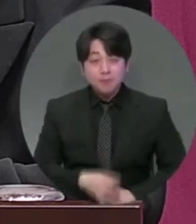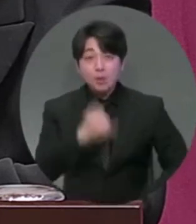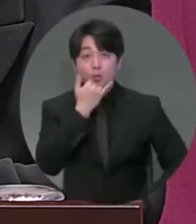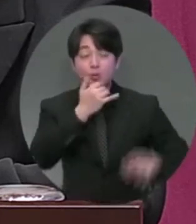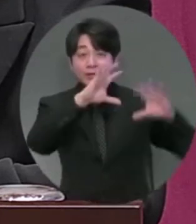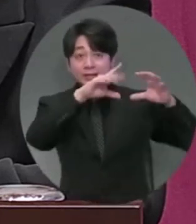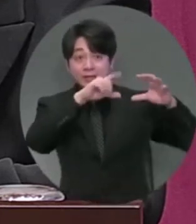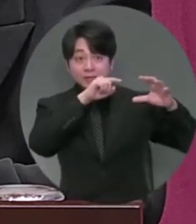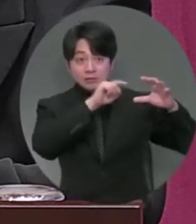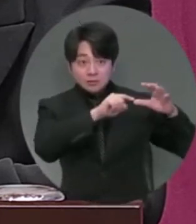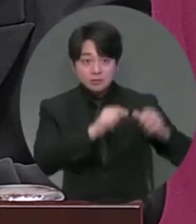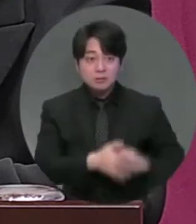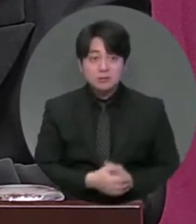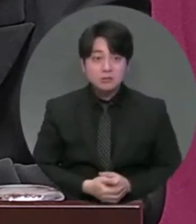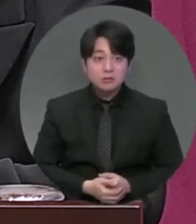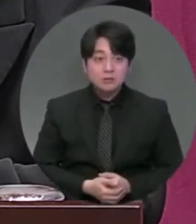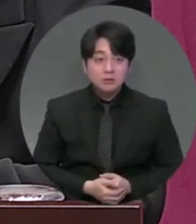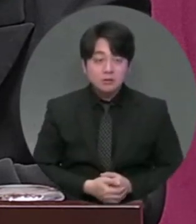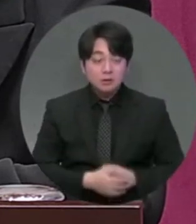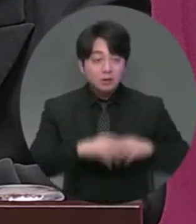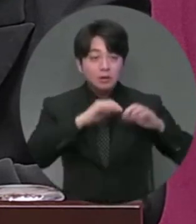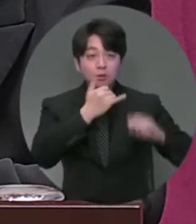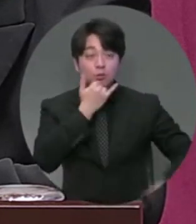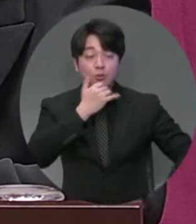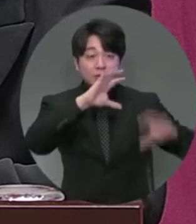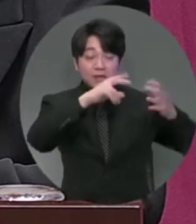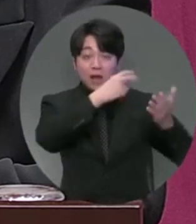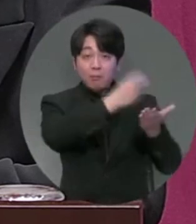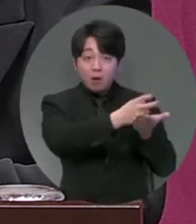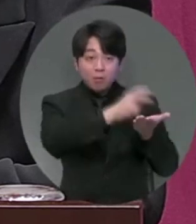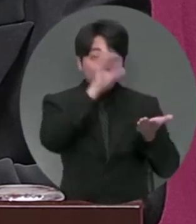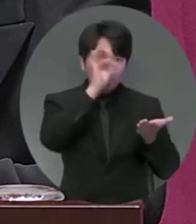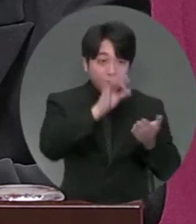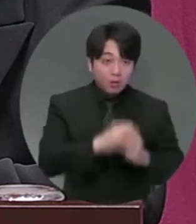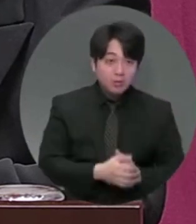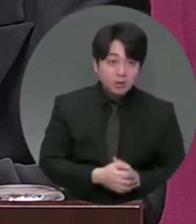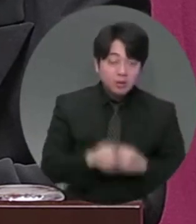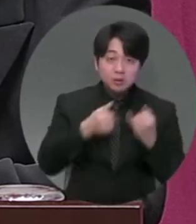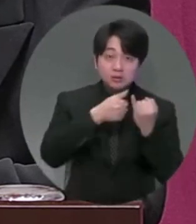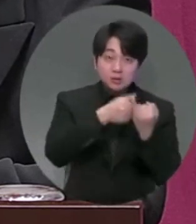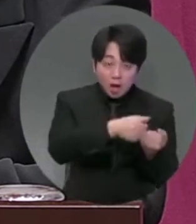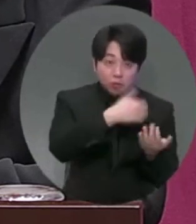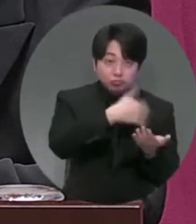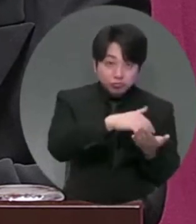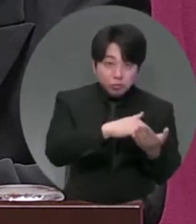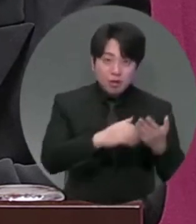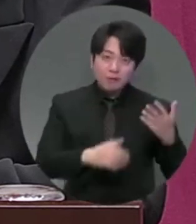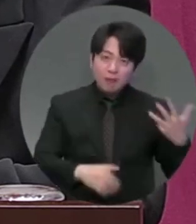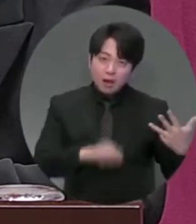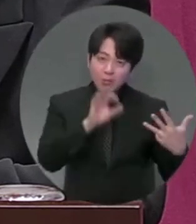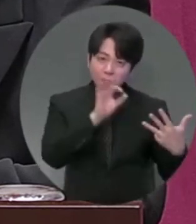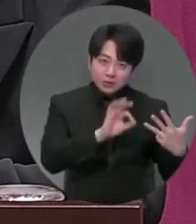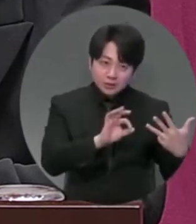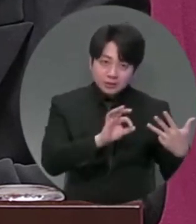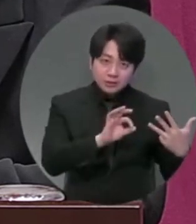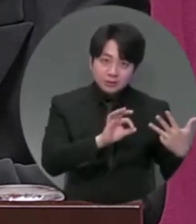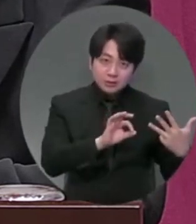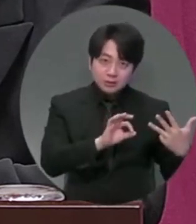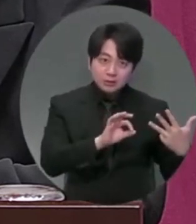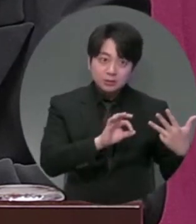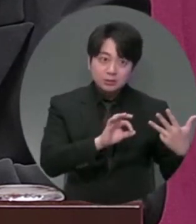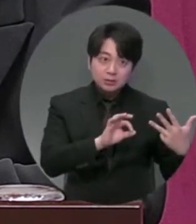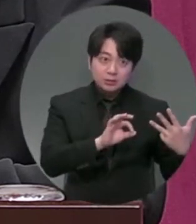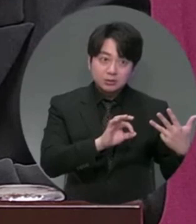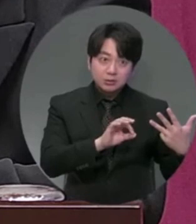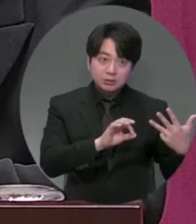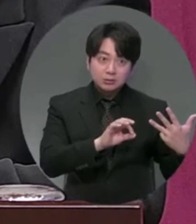독일은 국법 기준으로 당시에 성범죄 유죄율이 8%였습니다 스웨덴은 23%였고요 아시다시피 대한민국은 90% 정도 됩니다